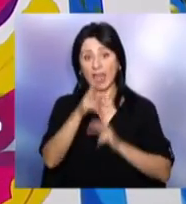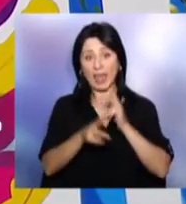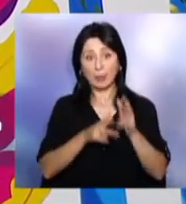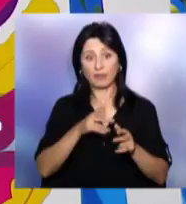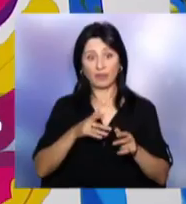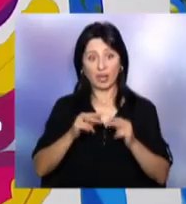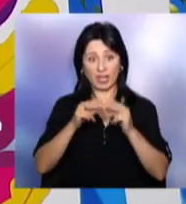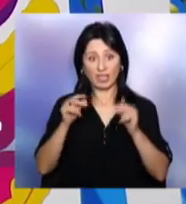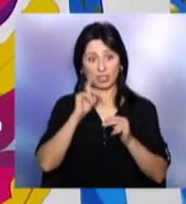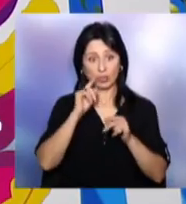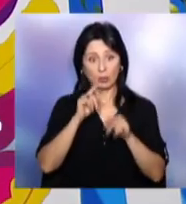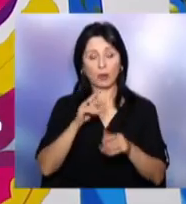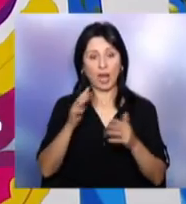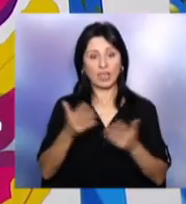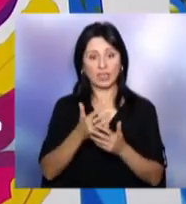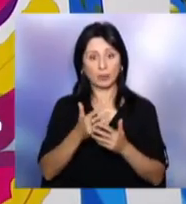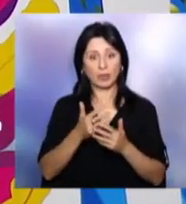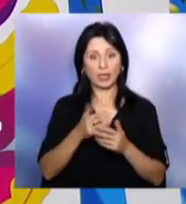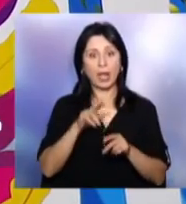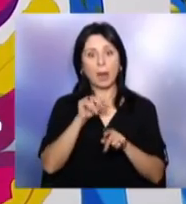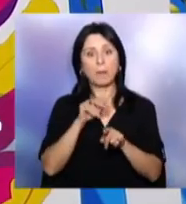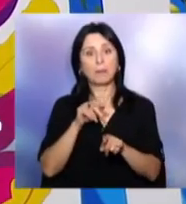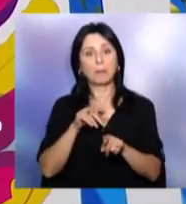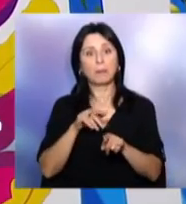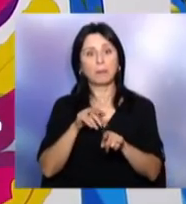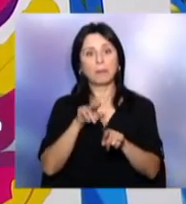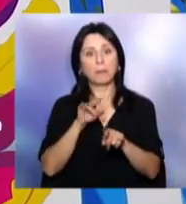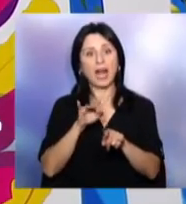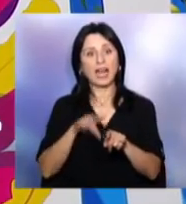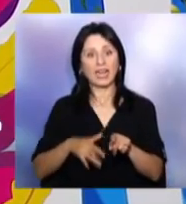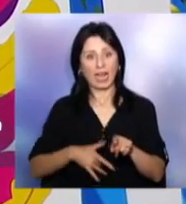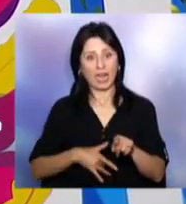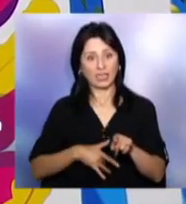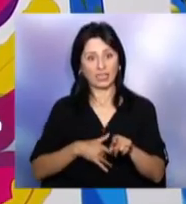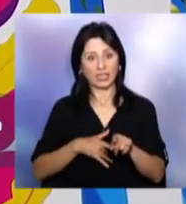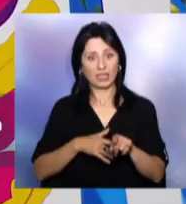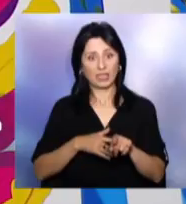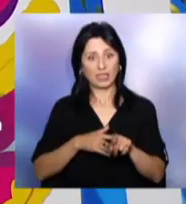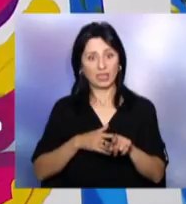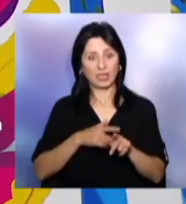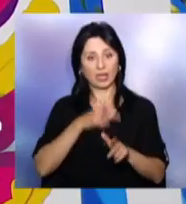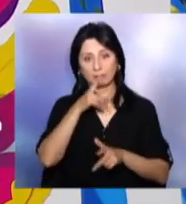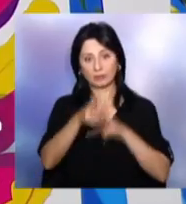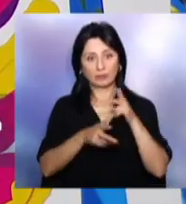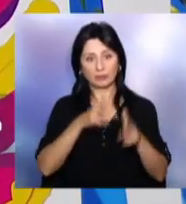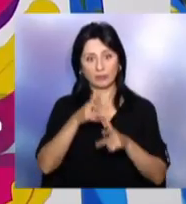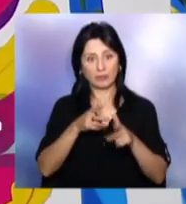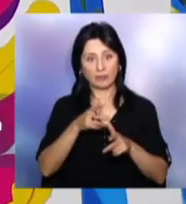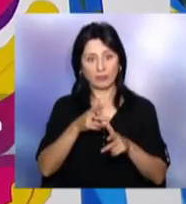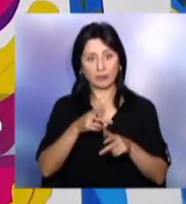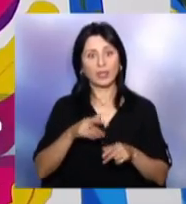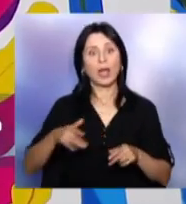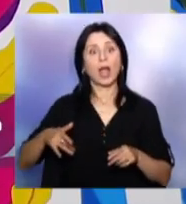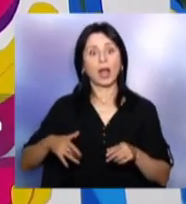როდესაც ნაღვლის ბუშტის ანთების დროს არის და პანკრეატიტის დროს. პანკრეატიტის შემთხვევაში ღებინება შვებას არ გვრის პაციენტს, ნაღვლის ბუშტის